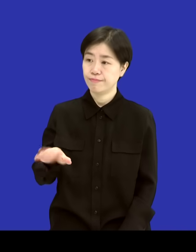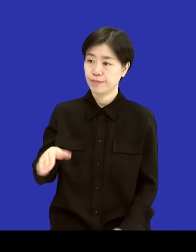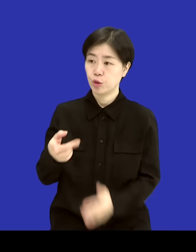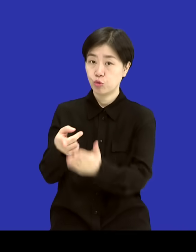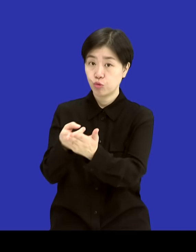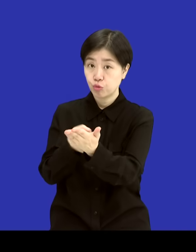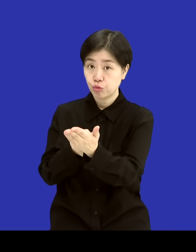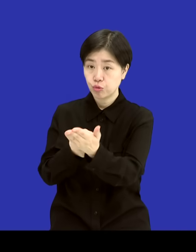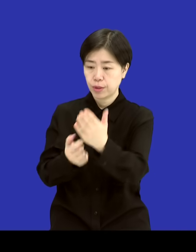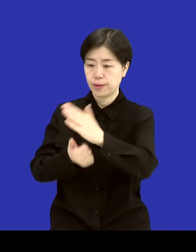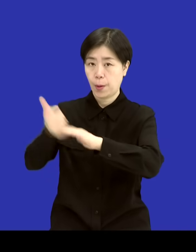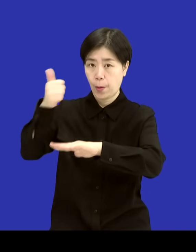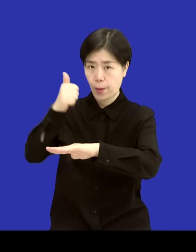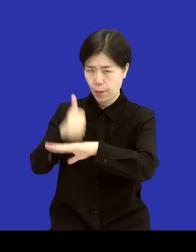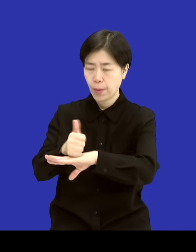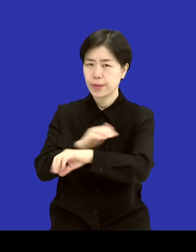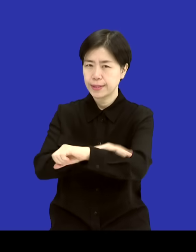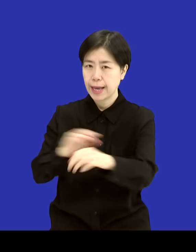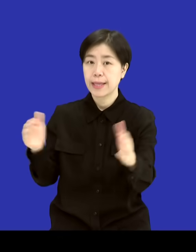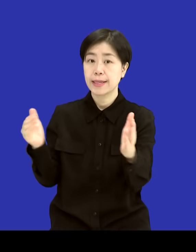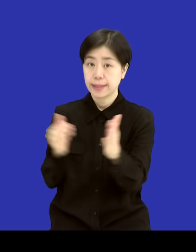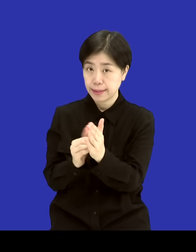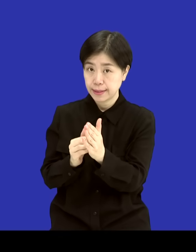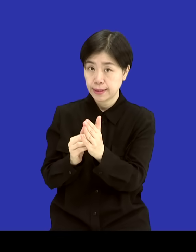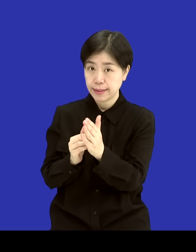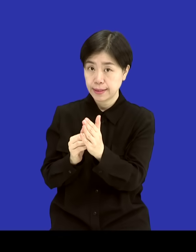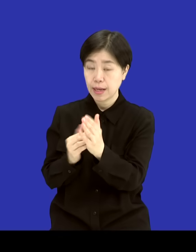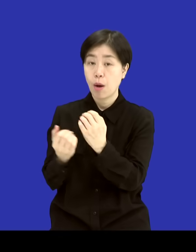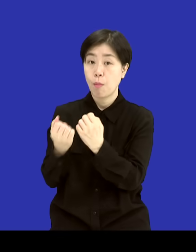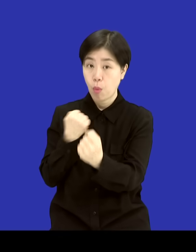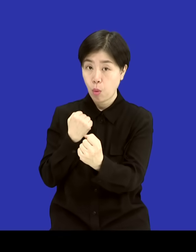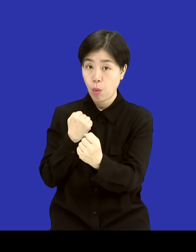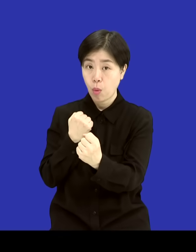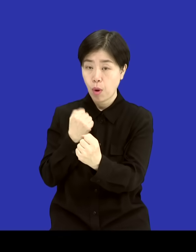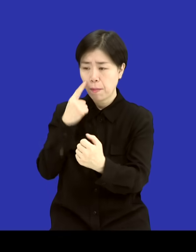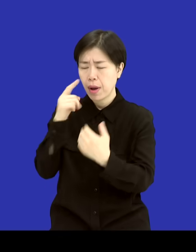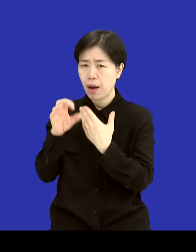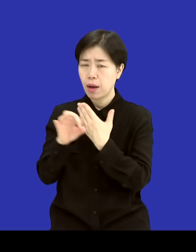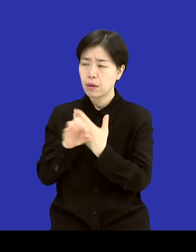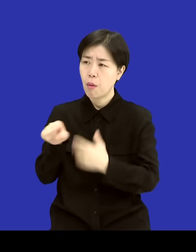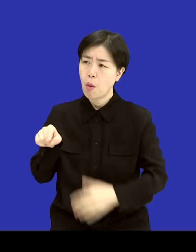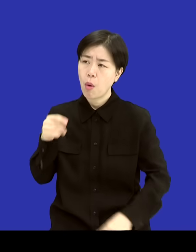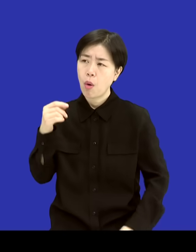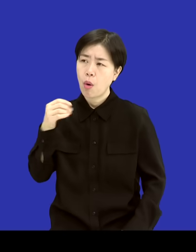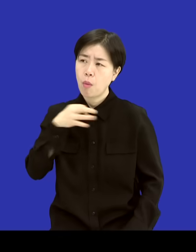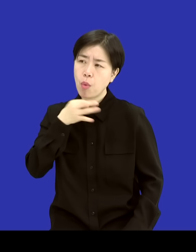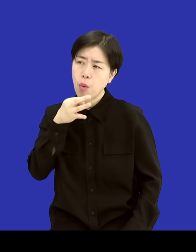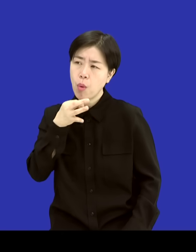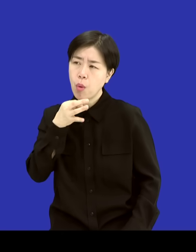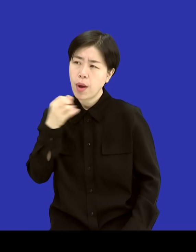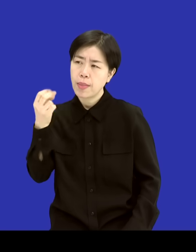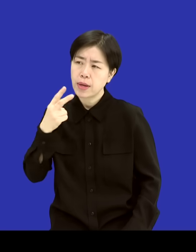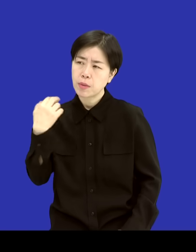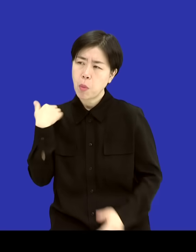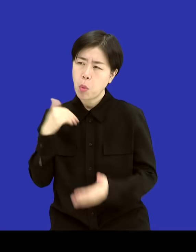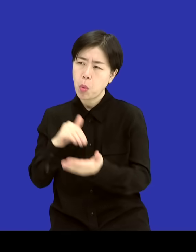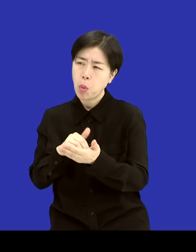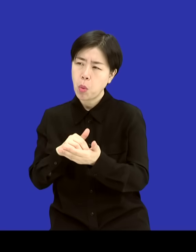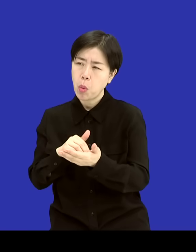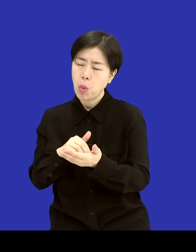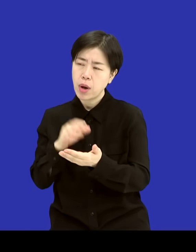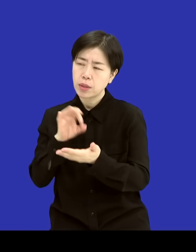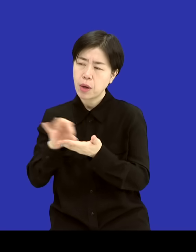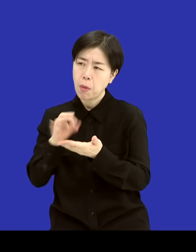수술이 아무리 성공적으로 된다 해도 예. 목소리가 이제 돌아올 가능성은 50대 50이다. 잘